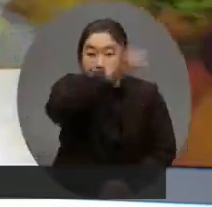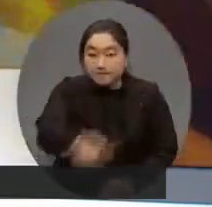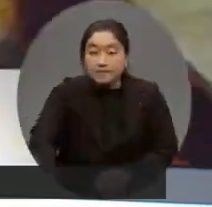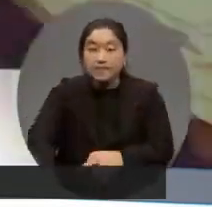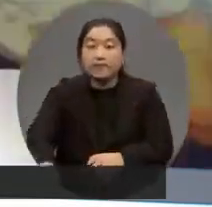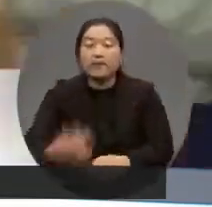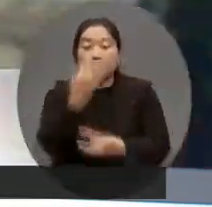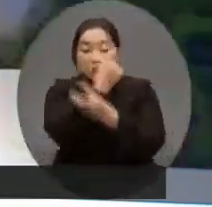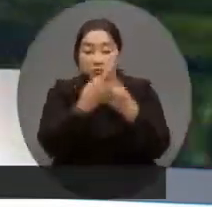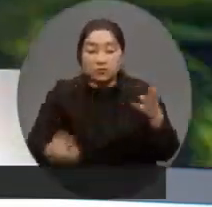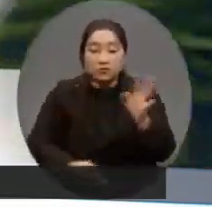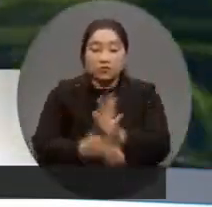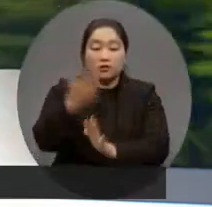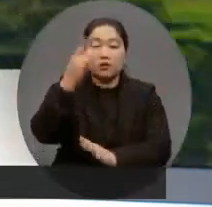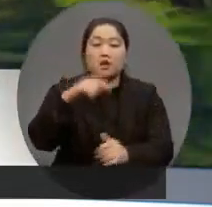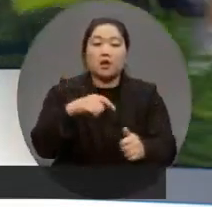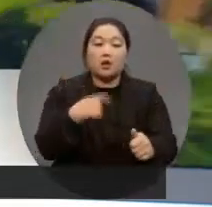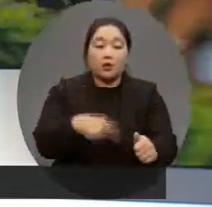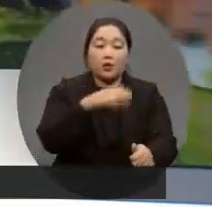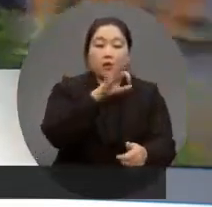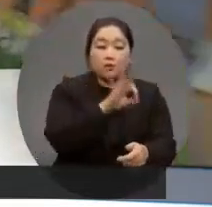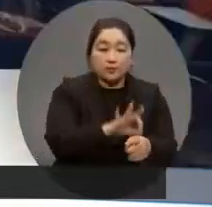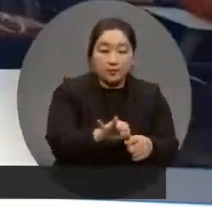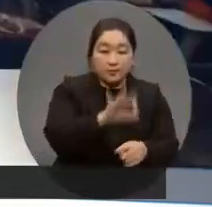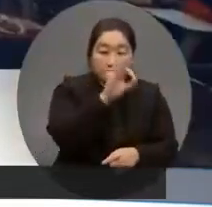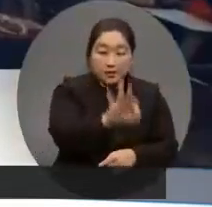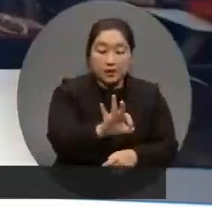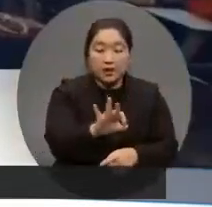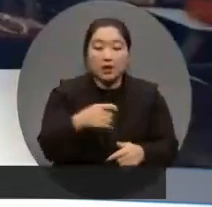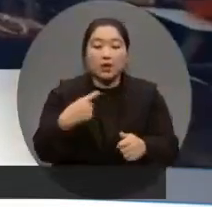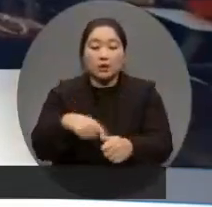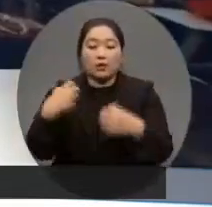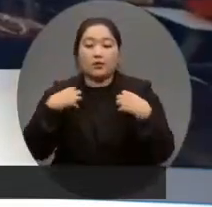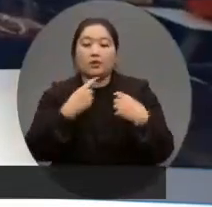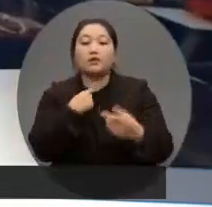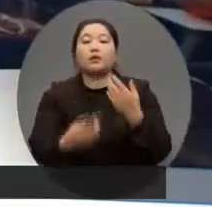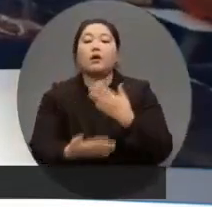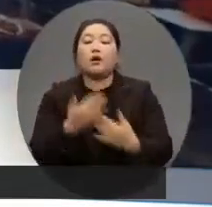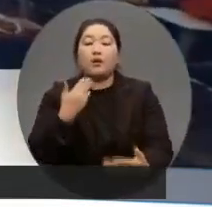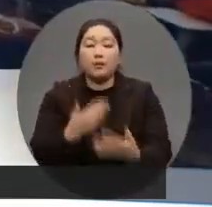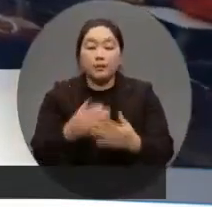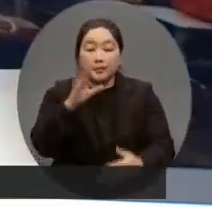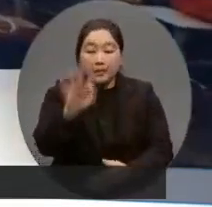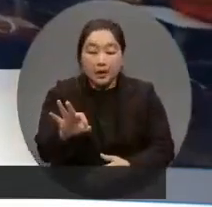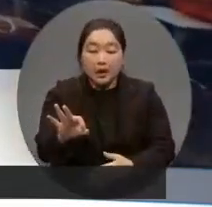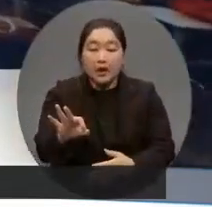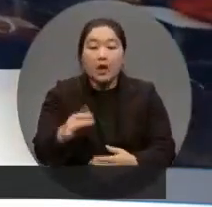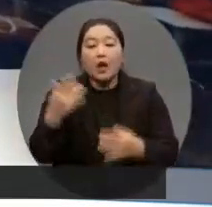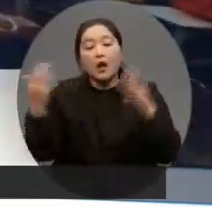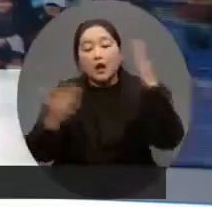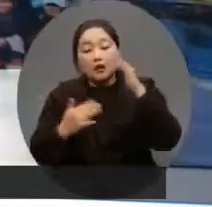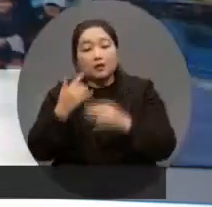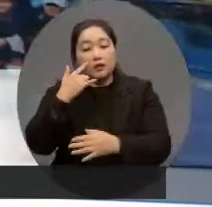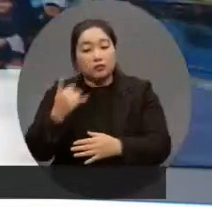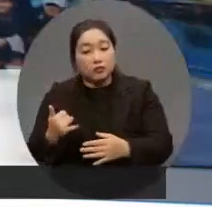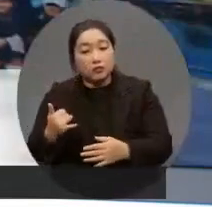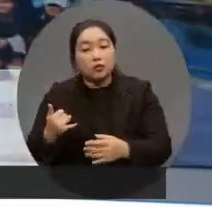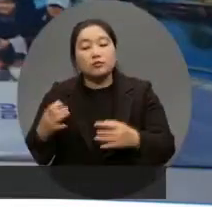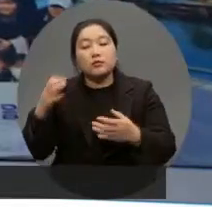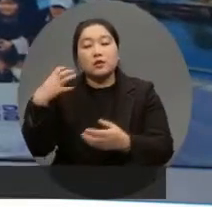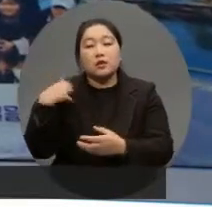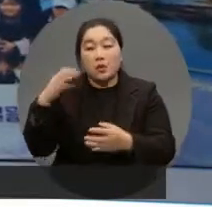충주시에서 지원하는 교육경비와 도교육청의 체험학습비를 통해 학생과 학부모의 부담을